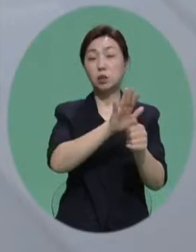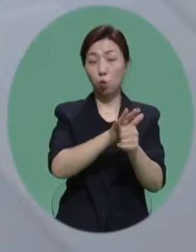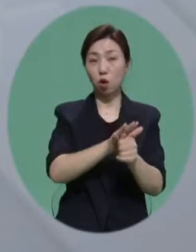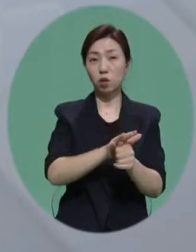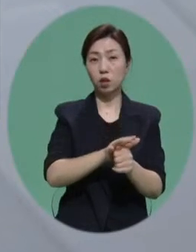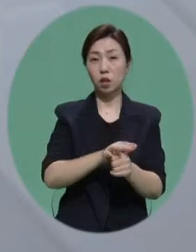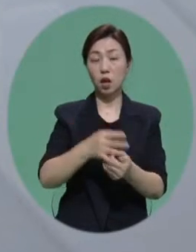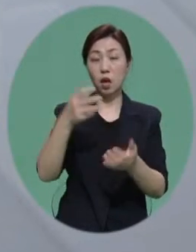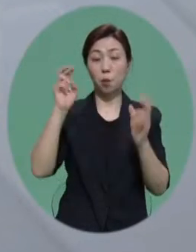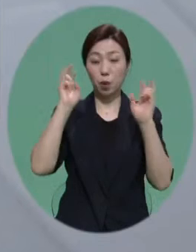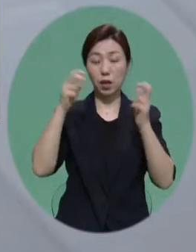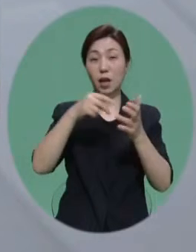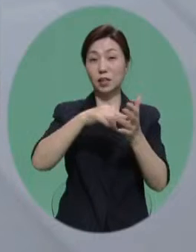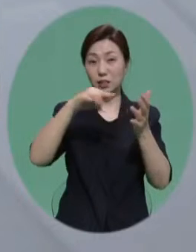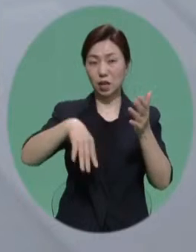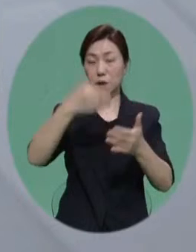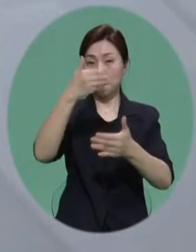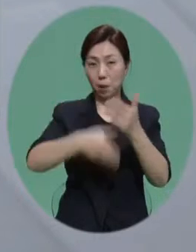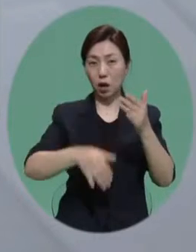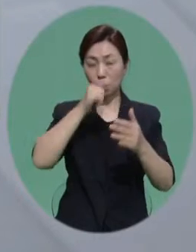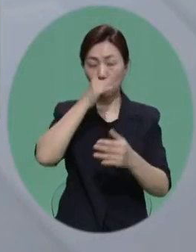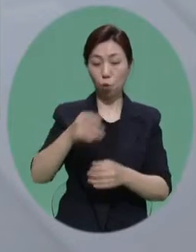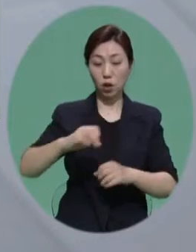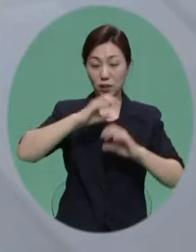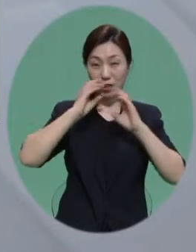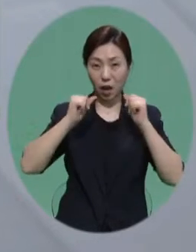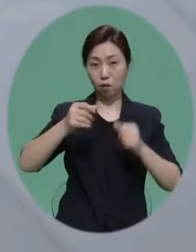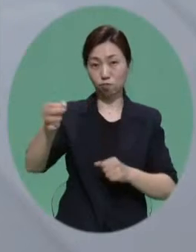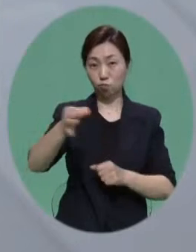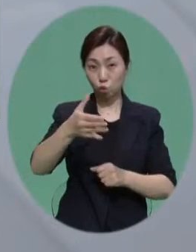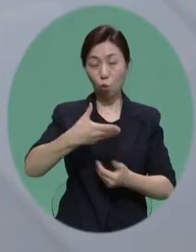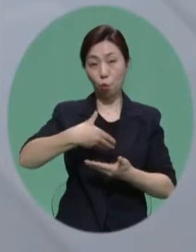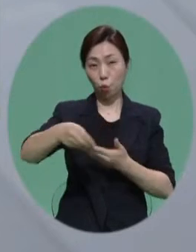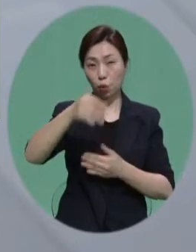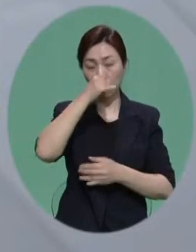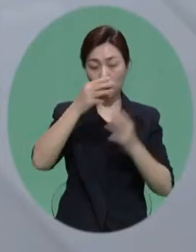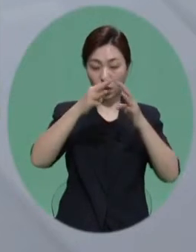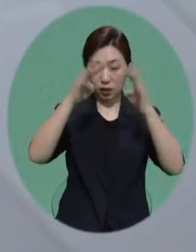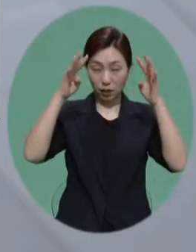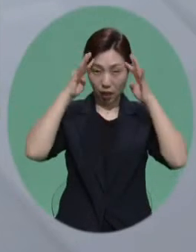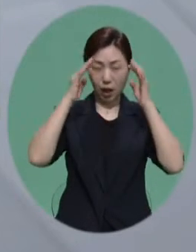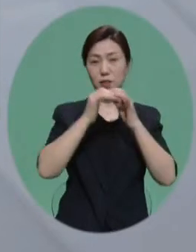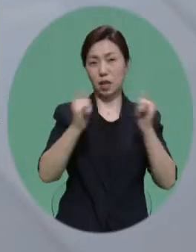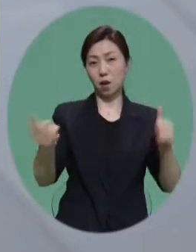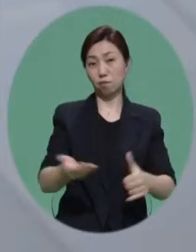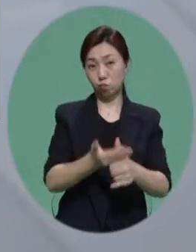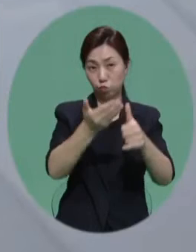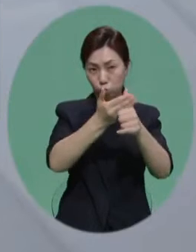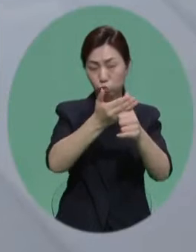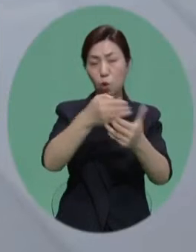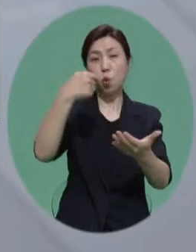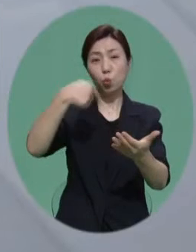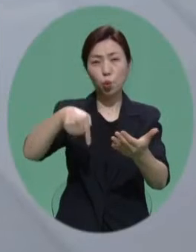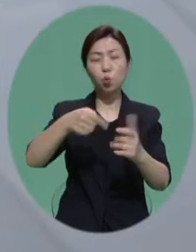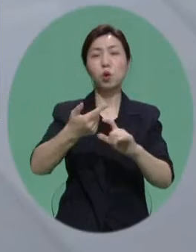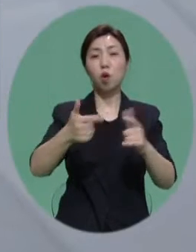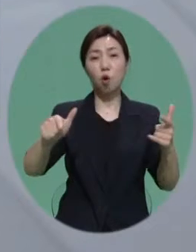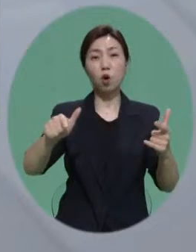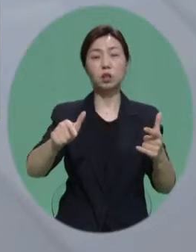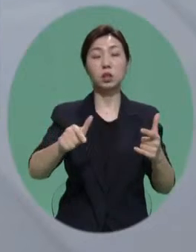공장 용지 무료 제공이 나인데 또는 모 대학에 대한 인력 양성 지원 잃은 건 전적으로 제가 공감한다는 말씀